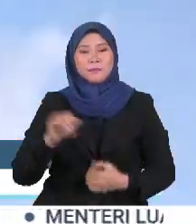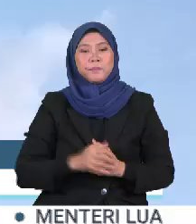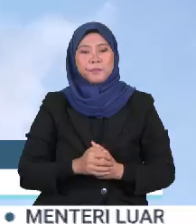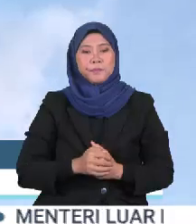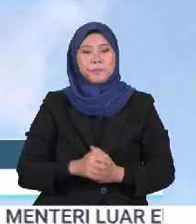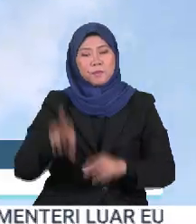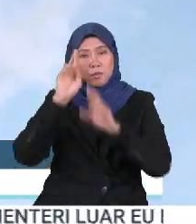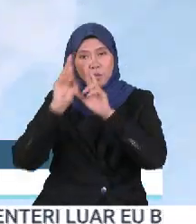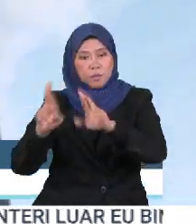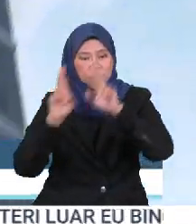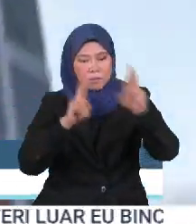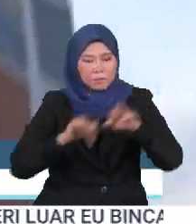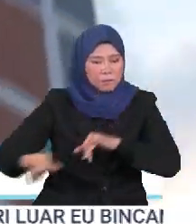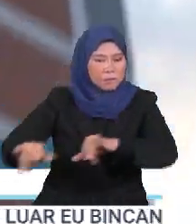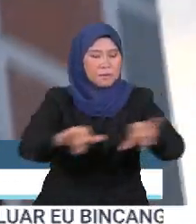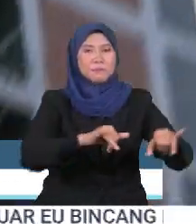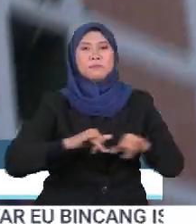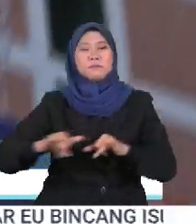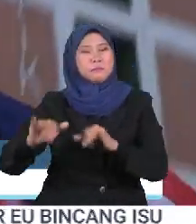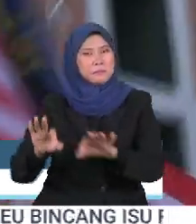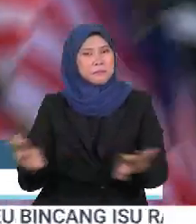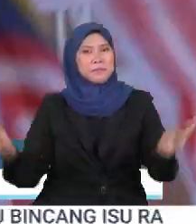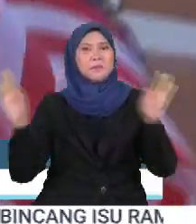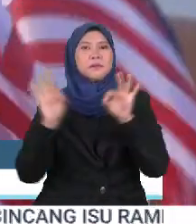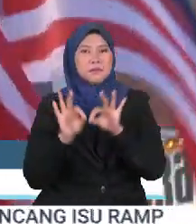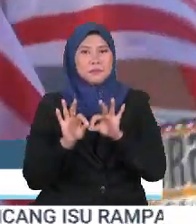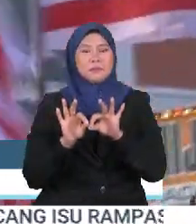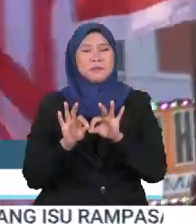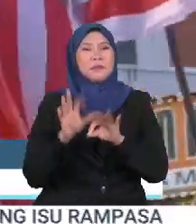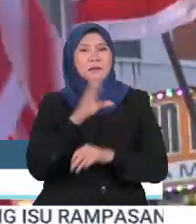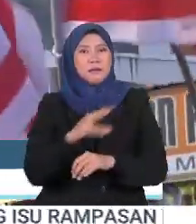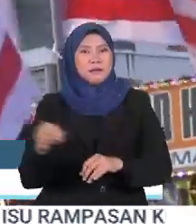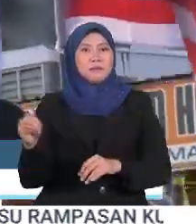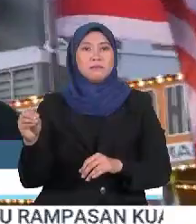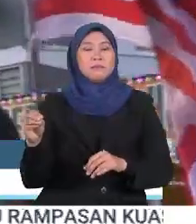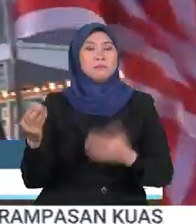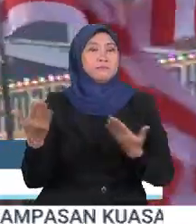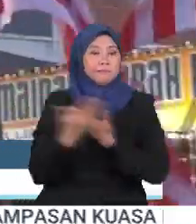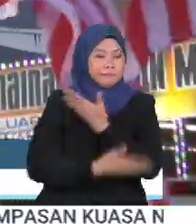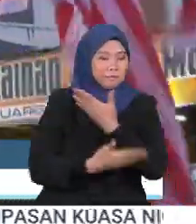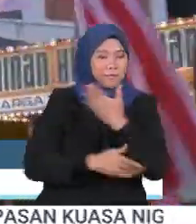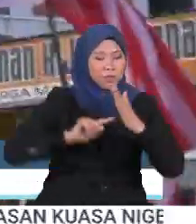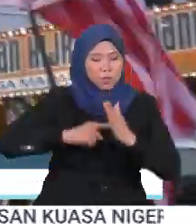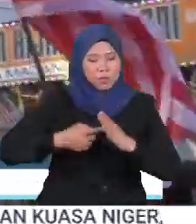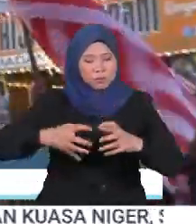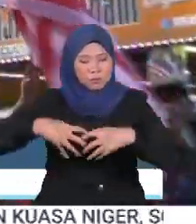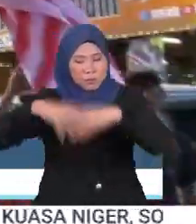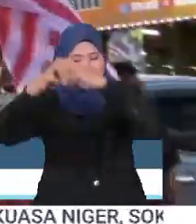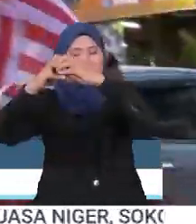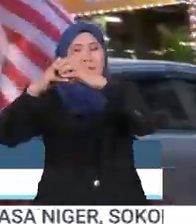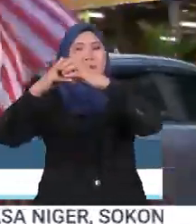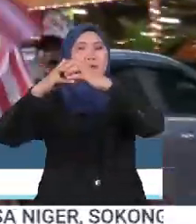Amalan hormat sesama insan perlu menjadi tulang belakang setiap rakyat mengiringi perjalanan negara daripada mula dibentuk